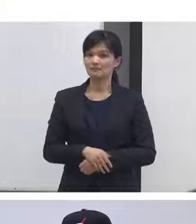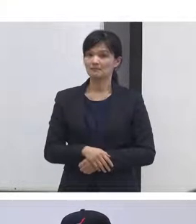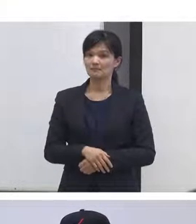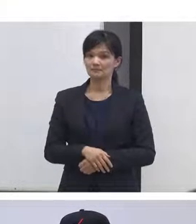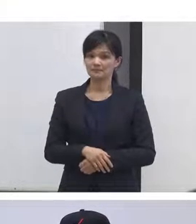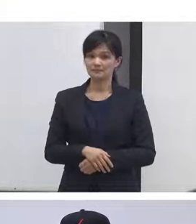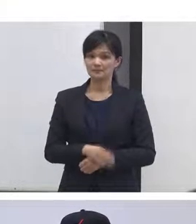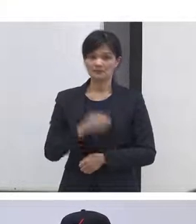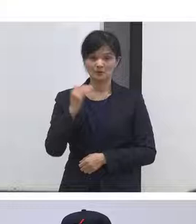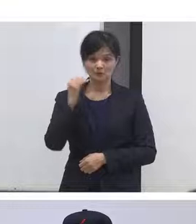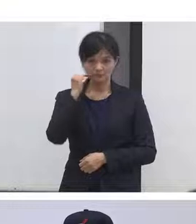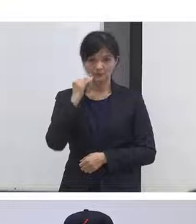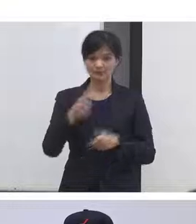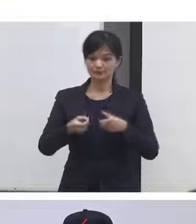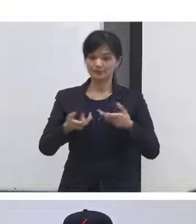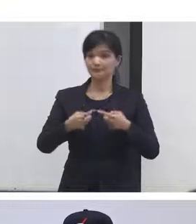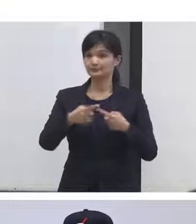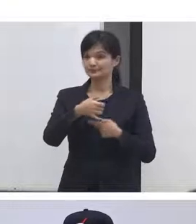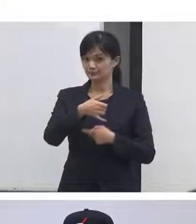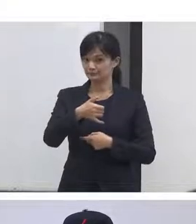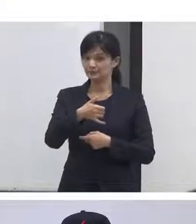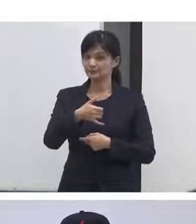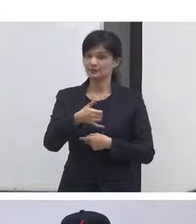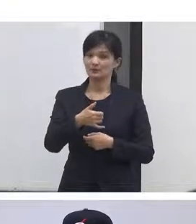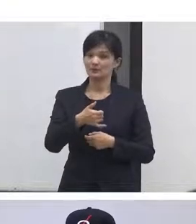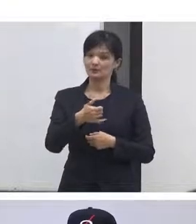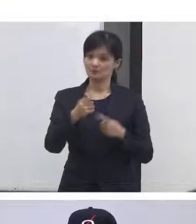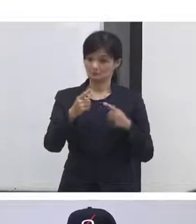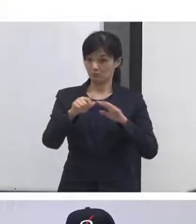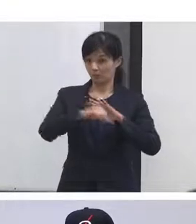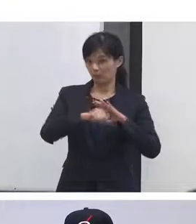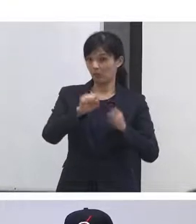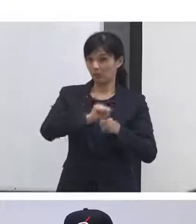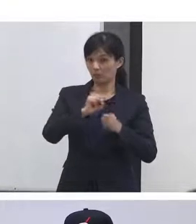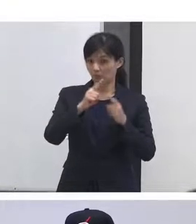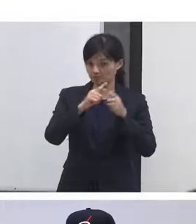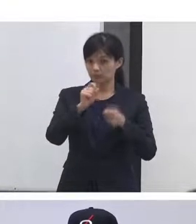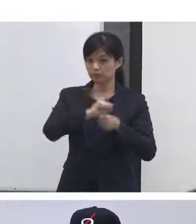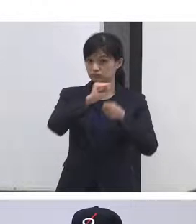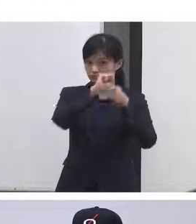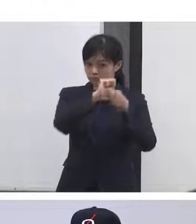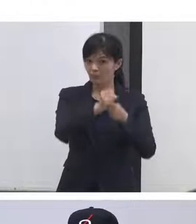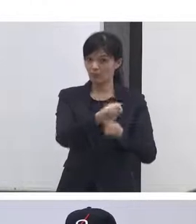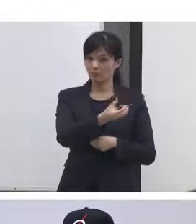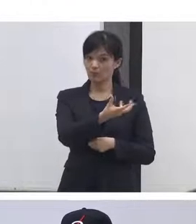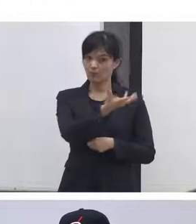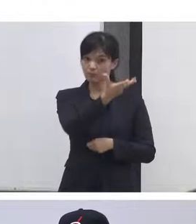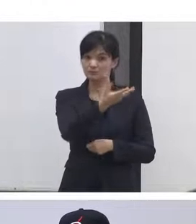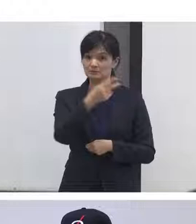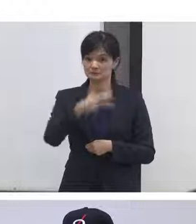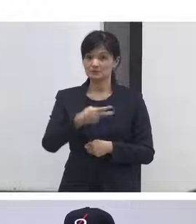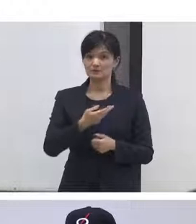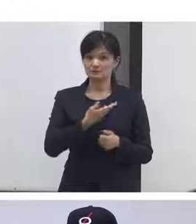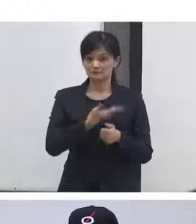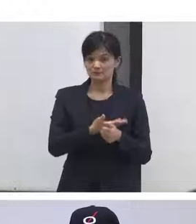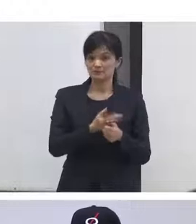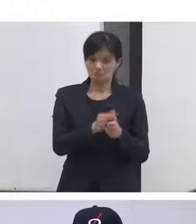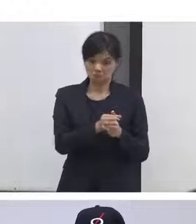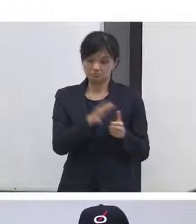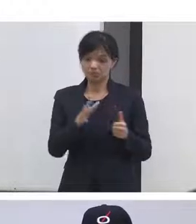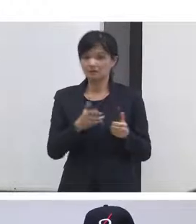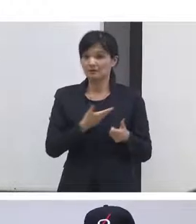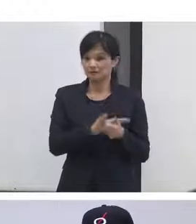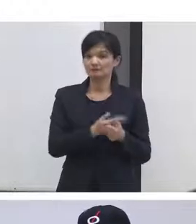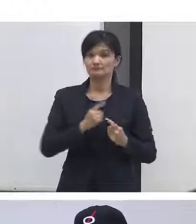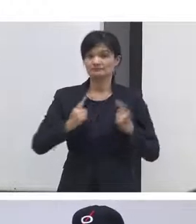到可以给公务员更多的人数。以及说可以给他更多的空间，其实我相信很多在民间发生的事情，在公务体